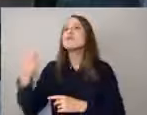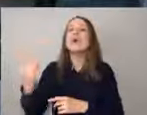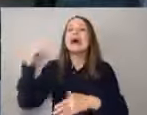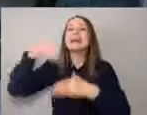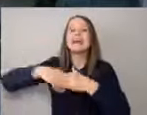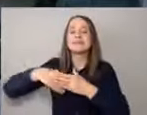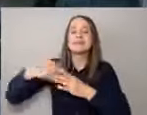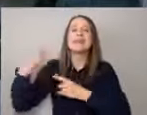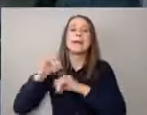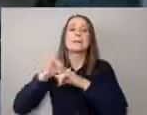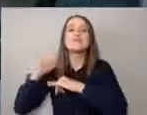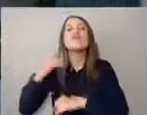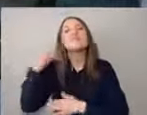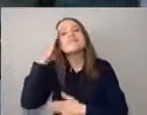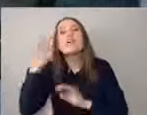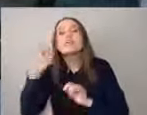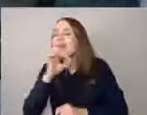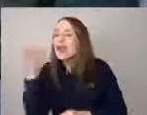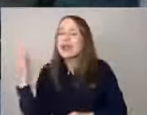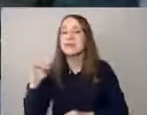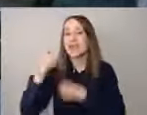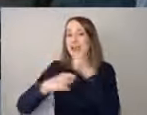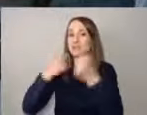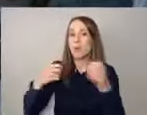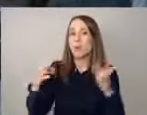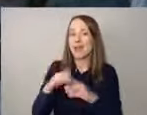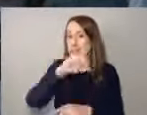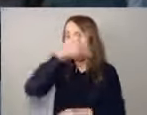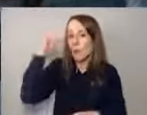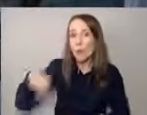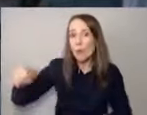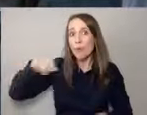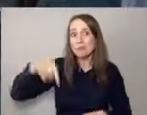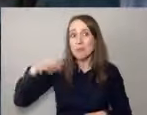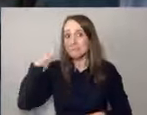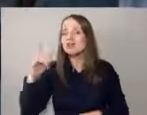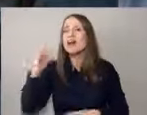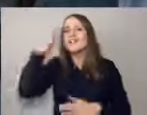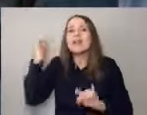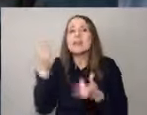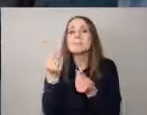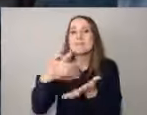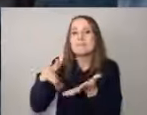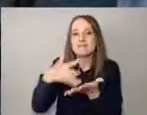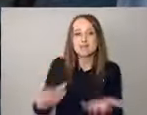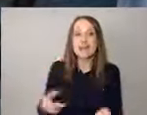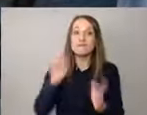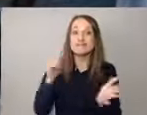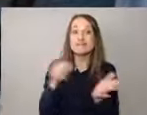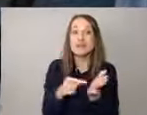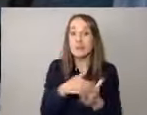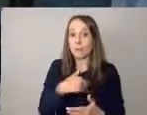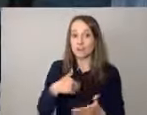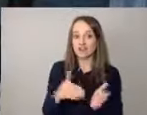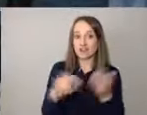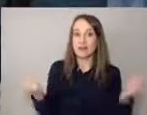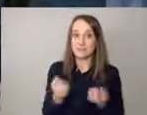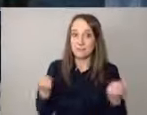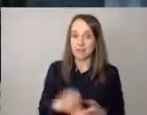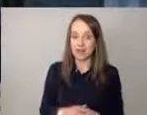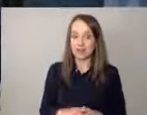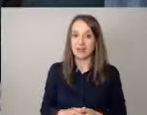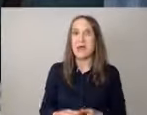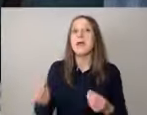najlepiej wiedzą, współpracując z państwem, jak takie pieniądze wydawać. I właśnie o to musimy się postarać, o pieniądze na